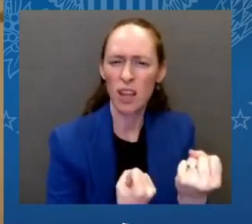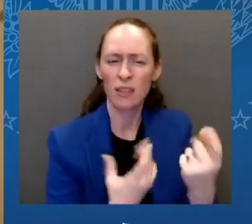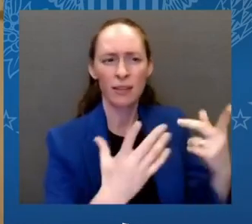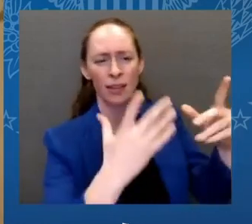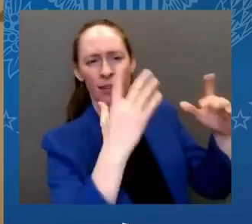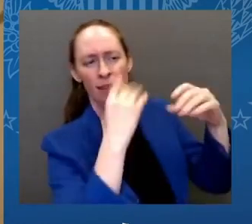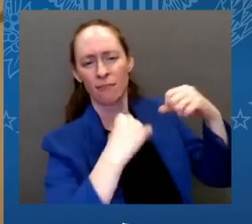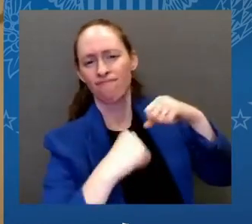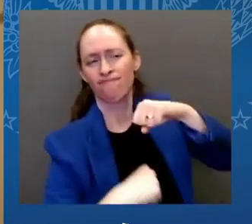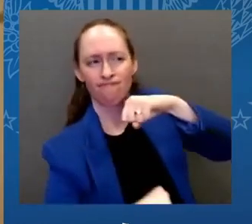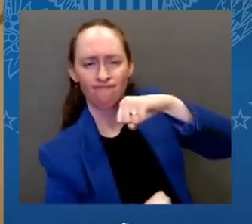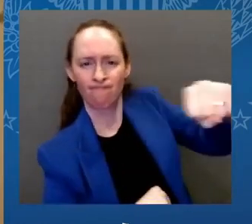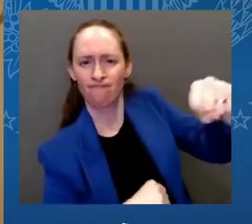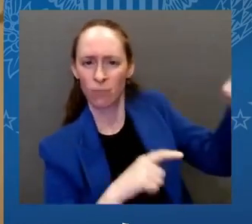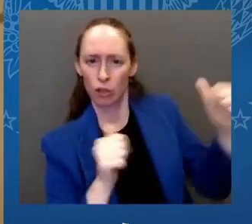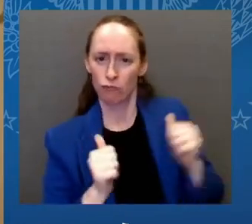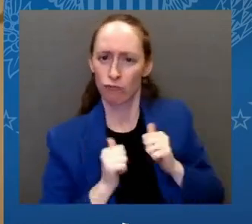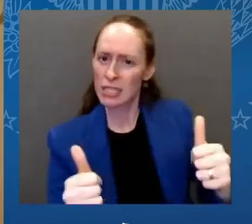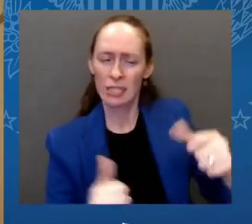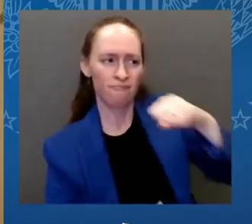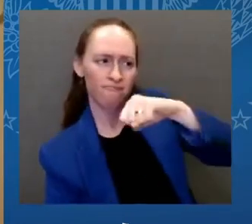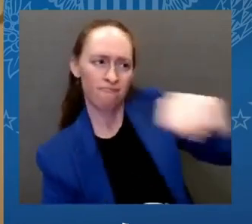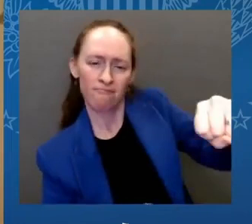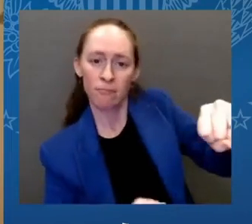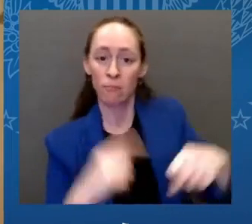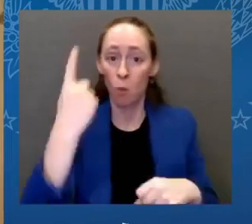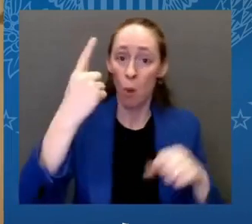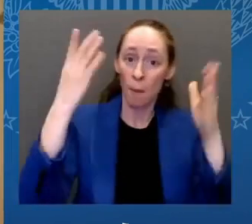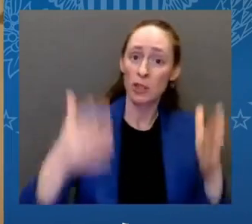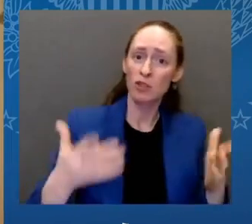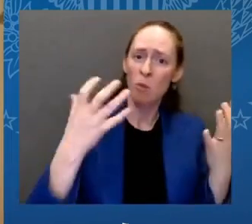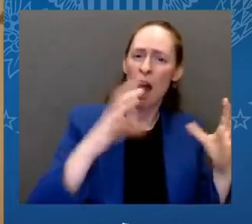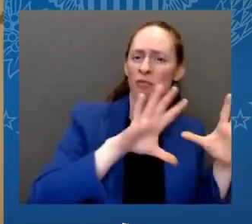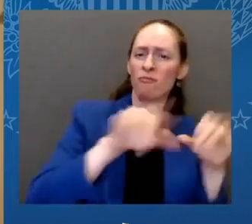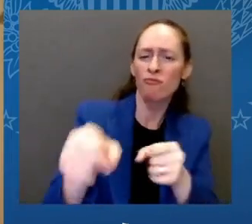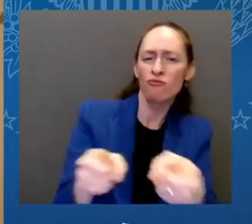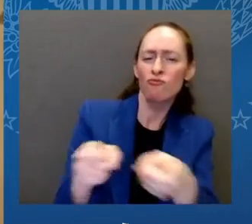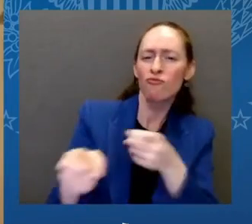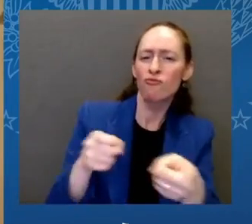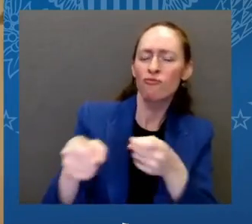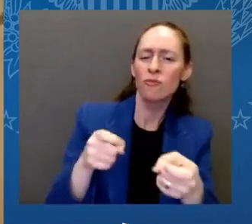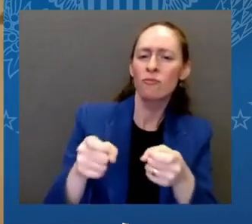лицем агресії, автократії, який помилково